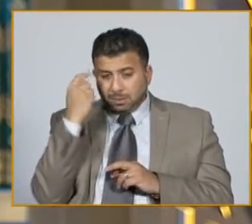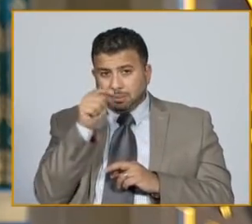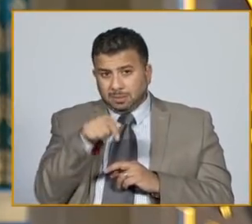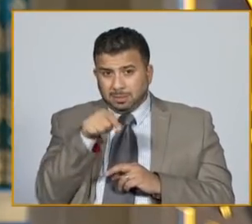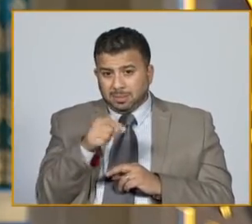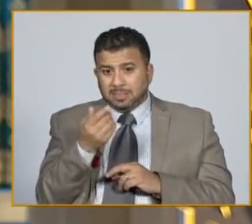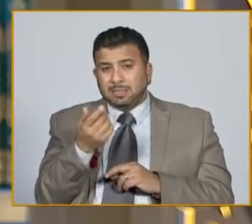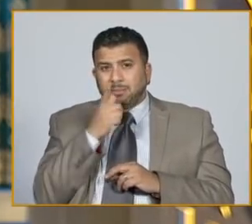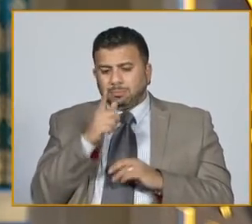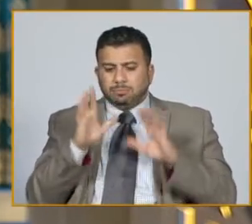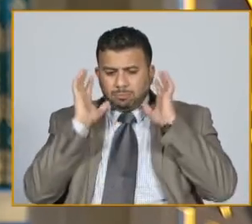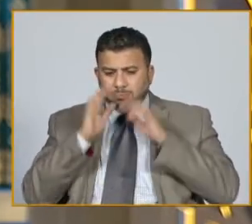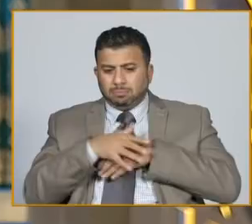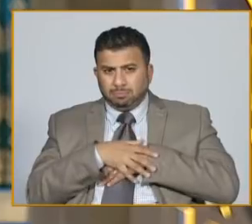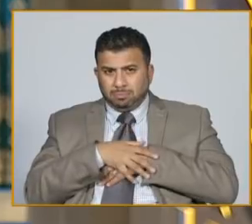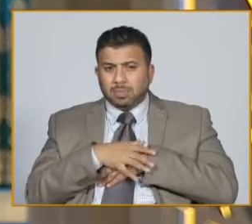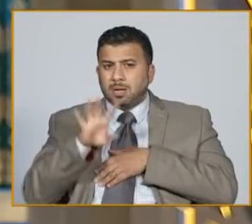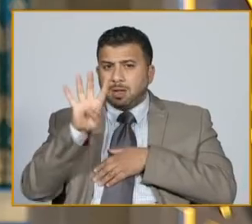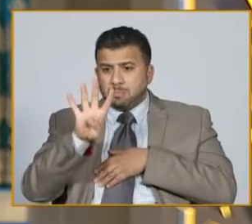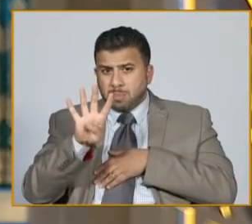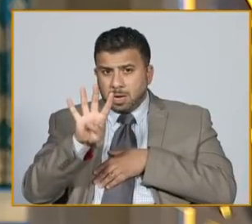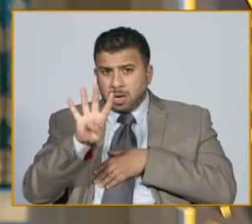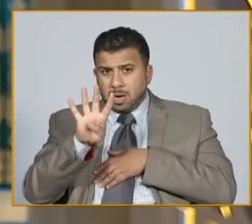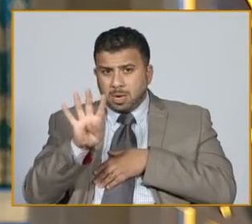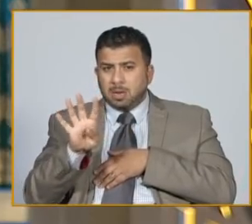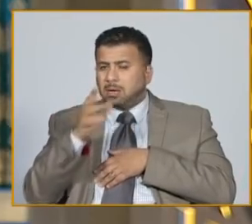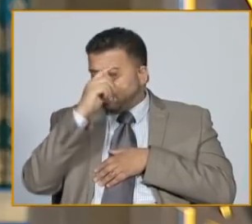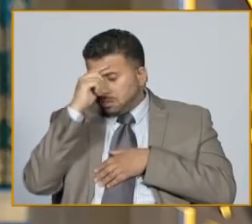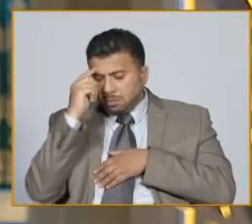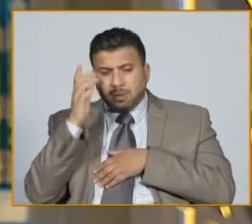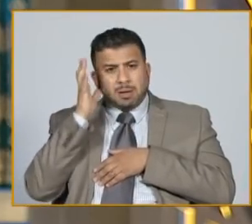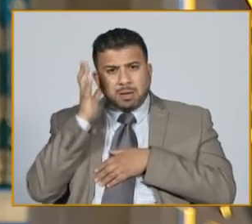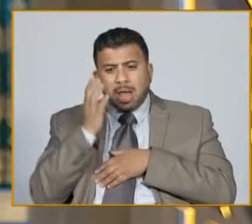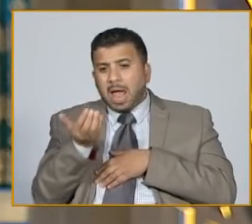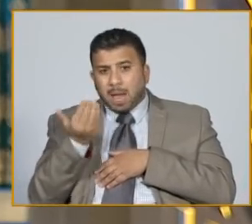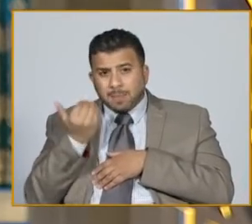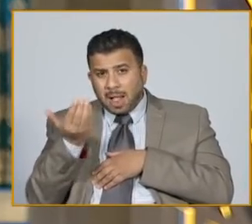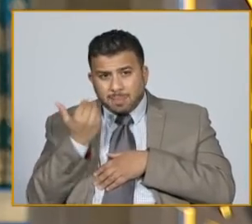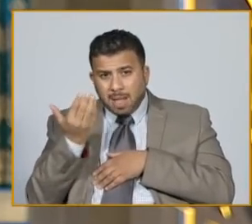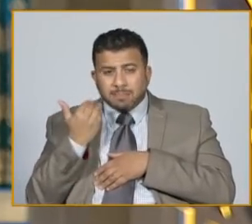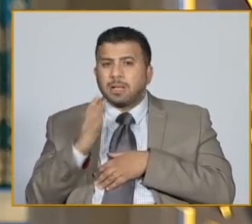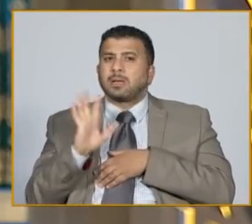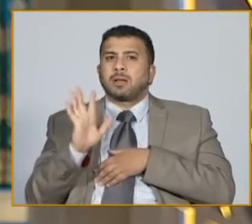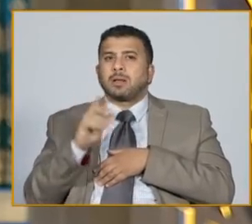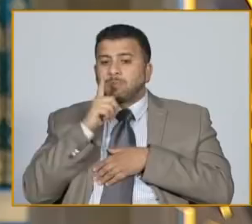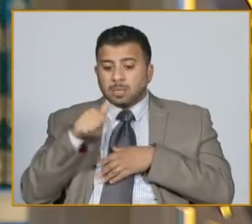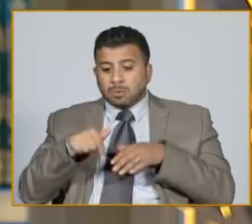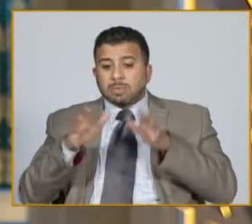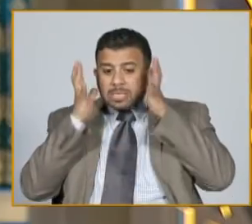صليت قبل أكثر من ركعة، ركعتين أربع ست عشر ما في بأس، لكن من فعل